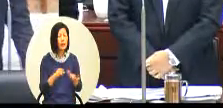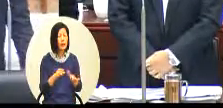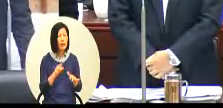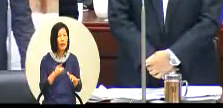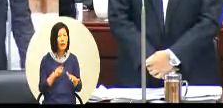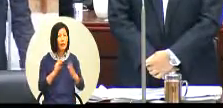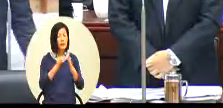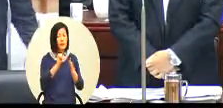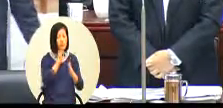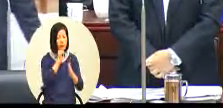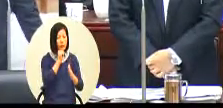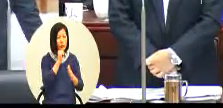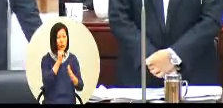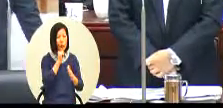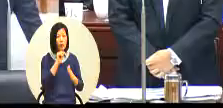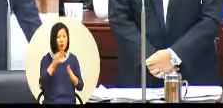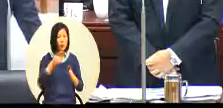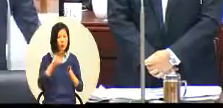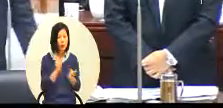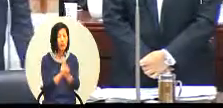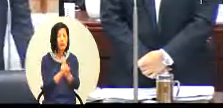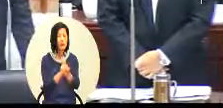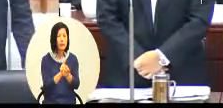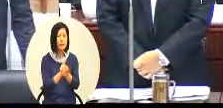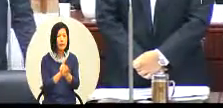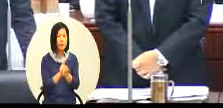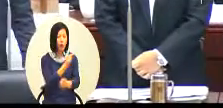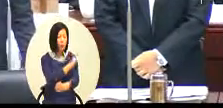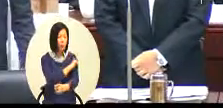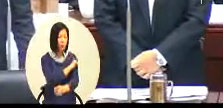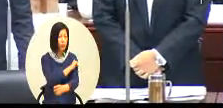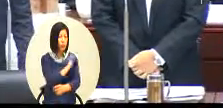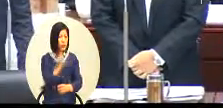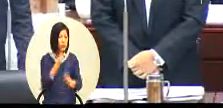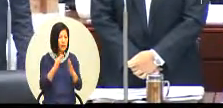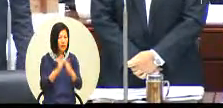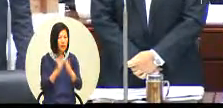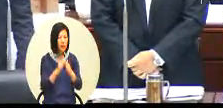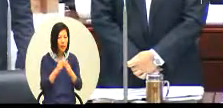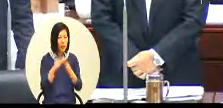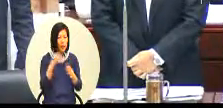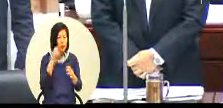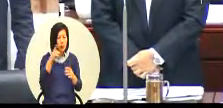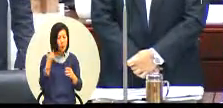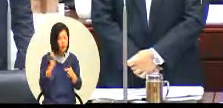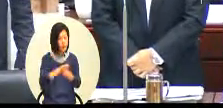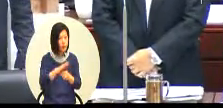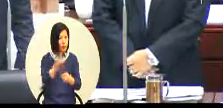收入户如果遇到这个护理之家，我们一个月补助多少？